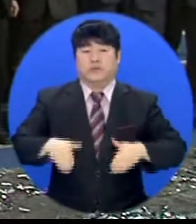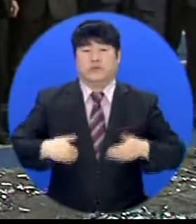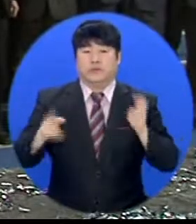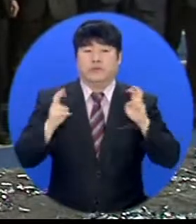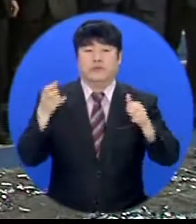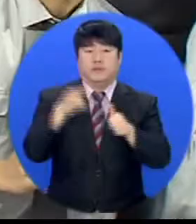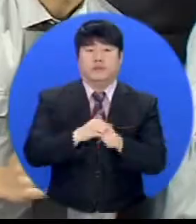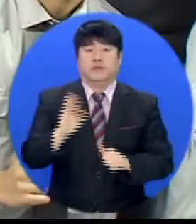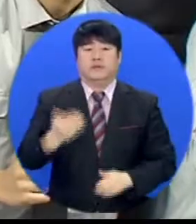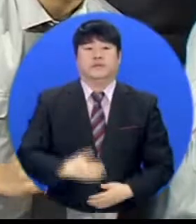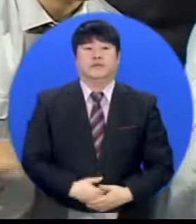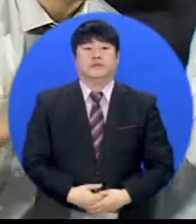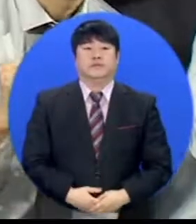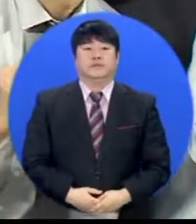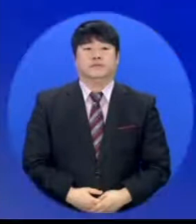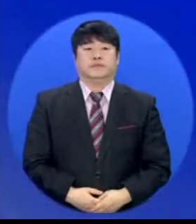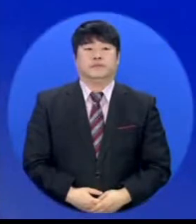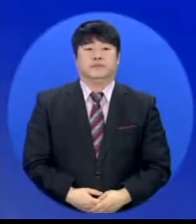됩니다.